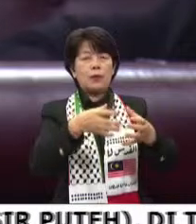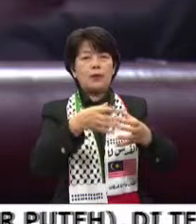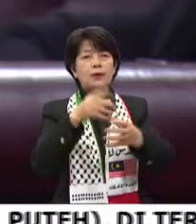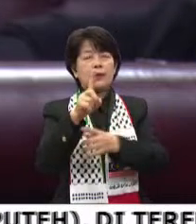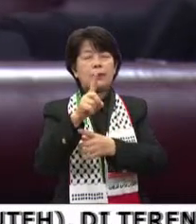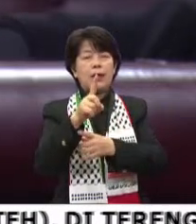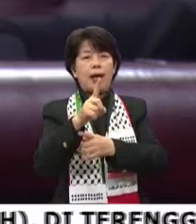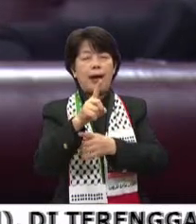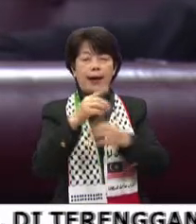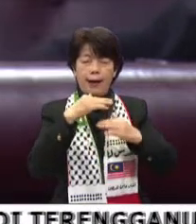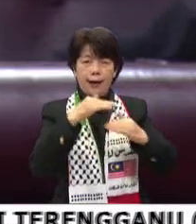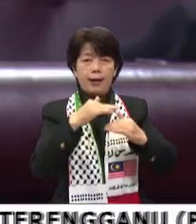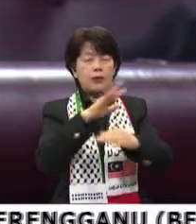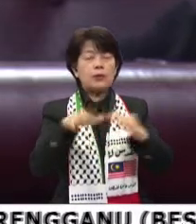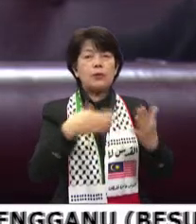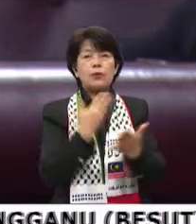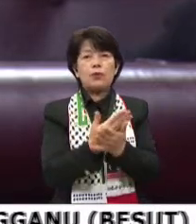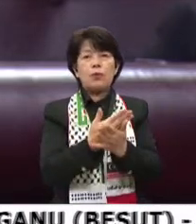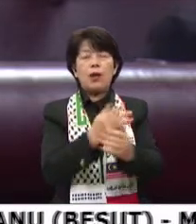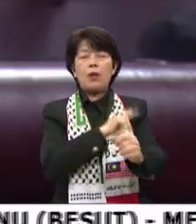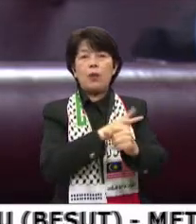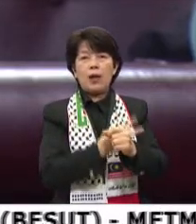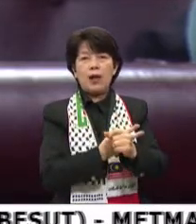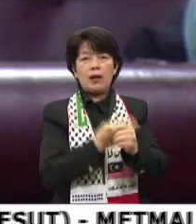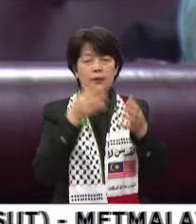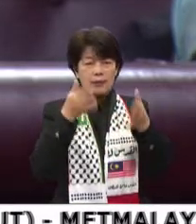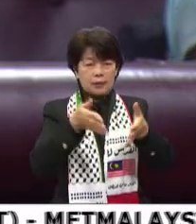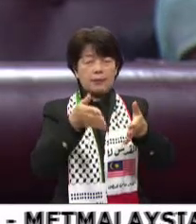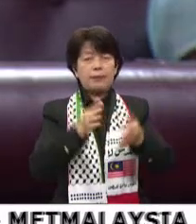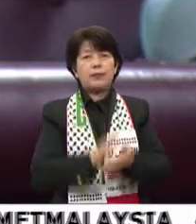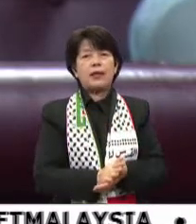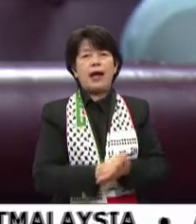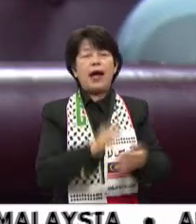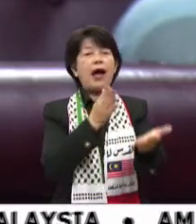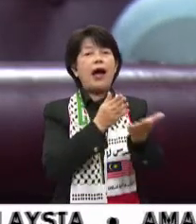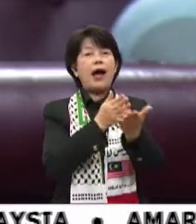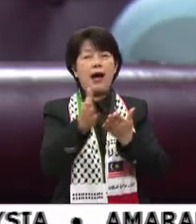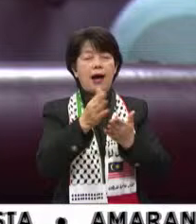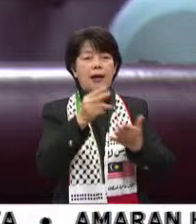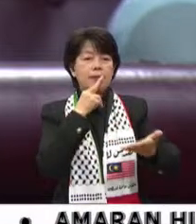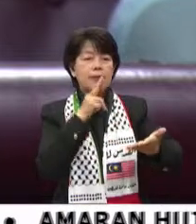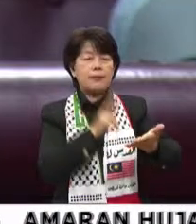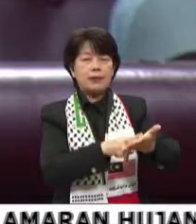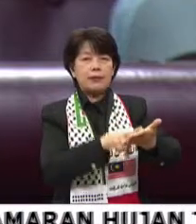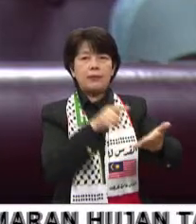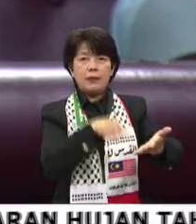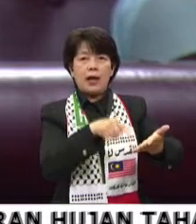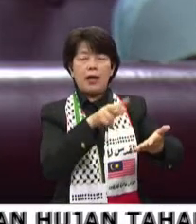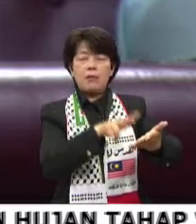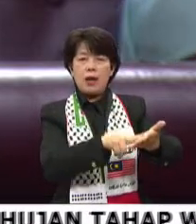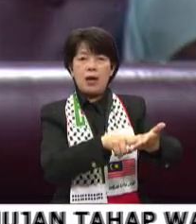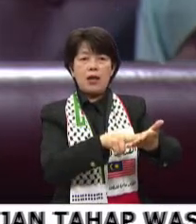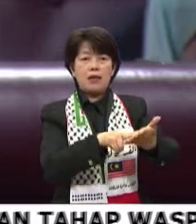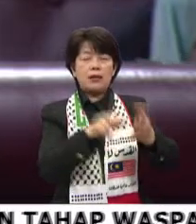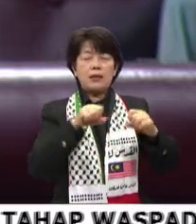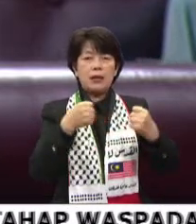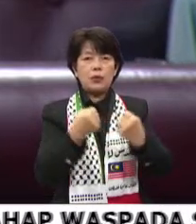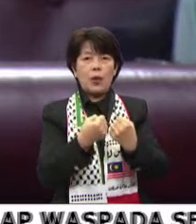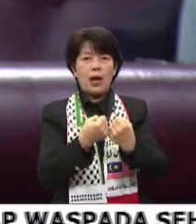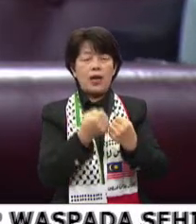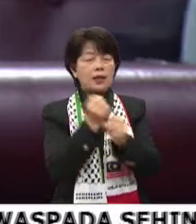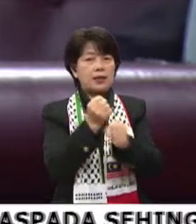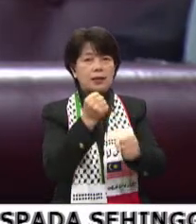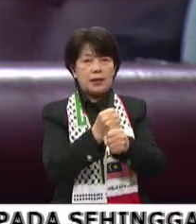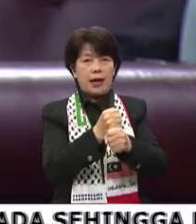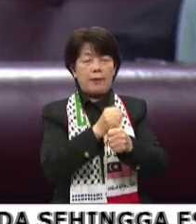menghadkan kuasa Budi bicara ketua pengarah dalam hal pembatalan pendaftaran sesuatu kesatuan sekerja